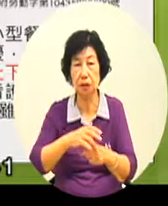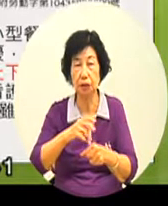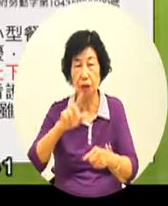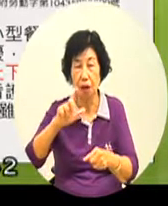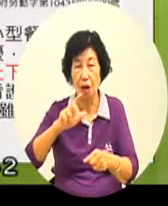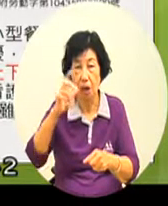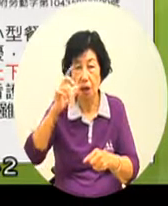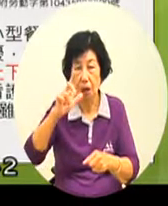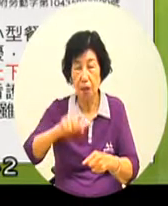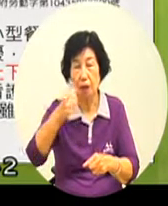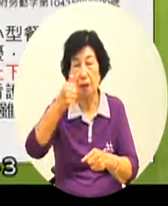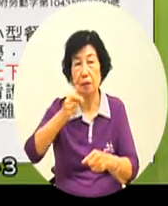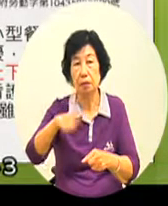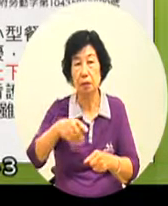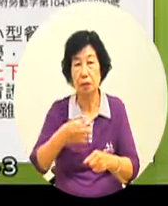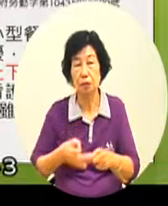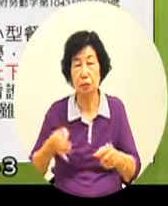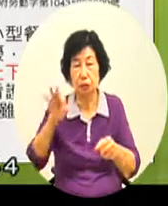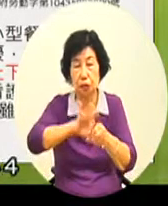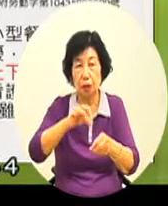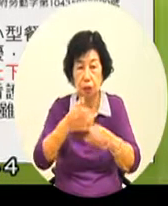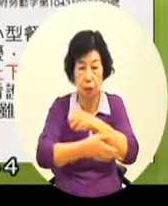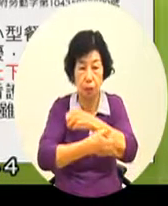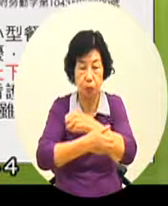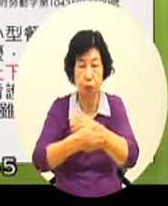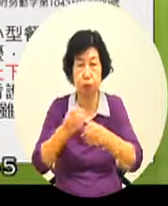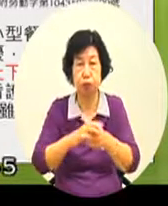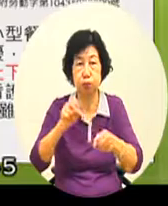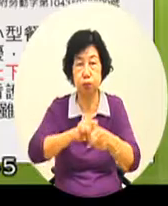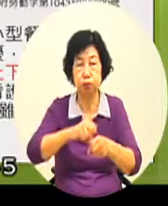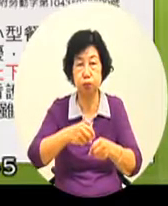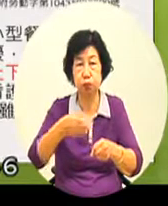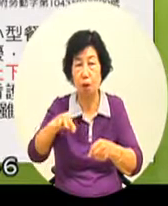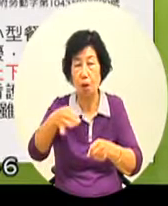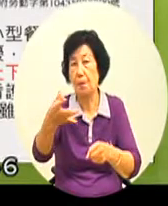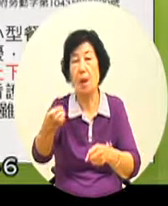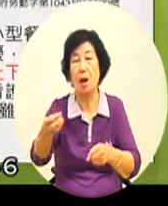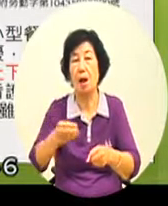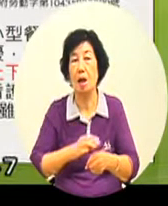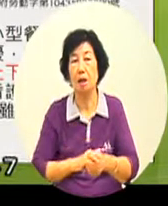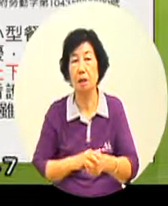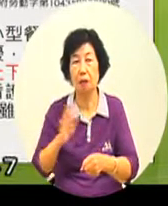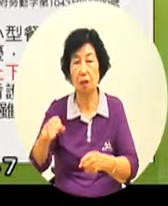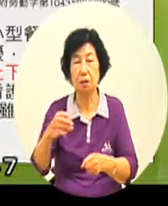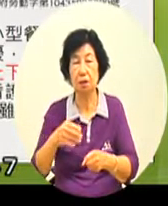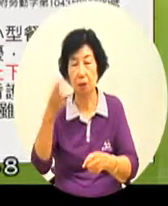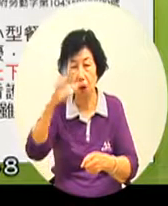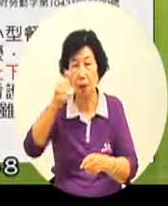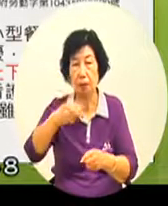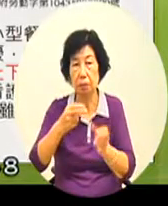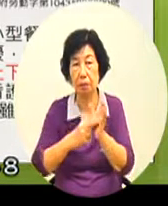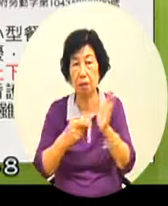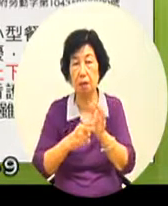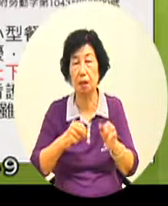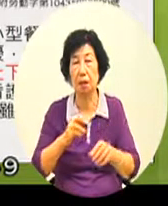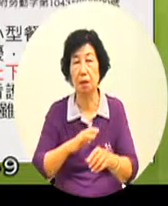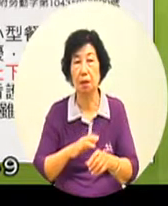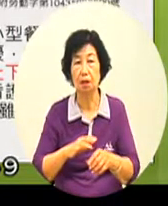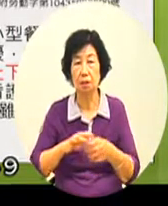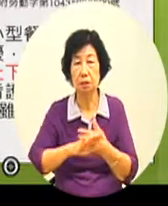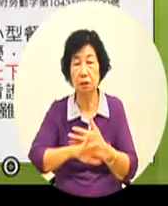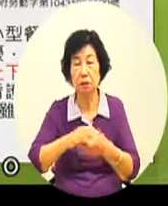哦跟我们的那个劳工局解释说。因为他晚下班都是在处